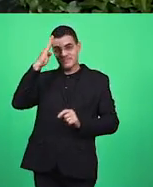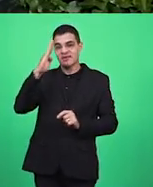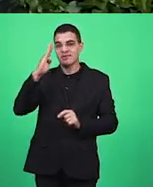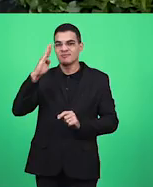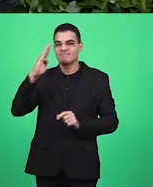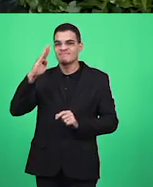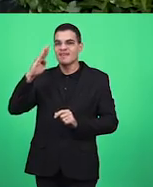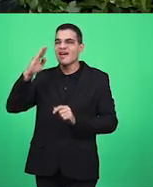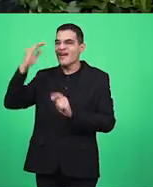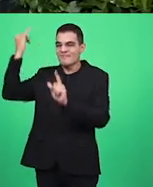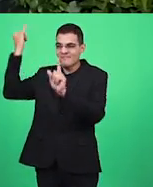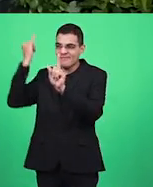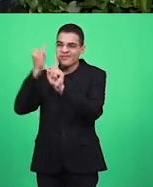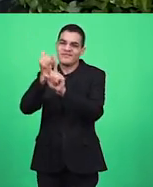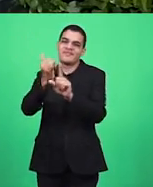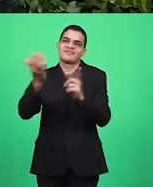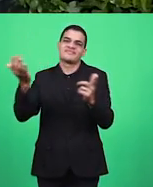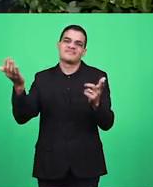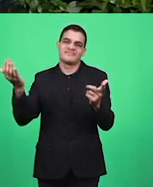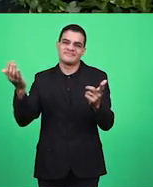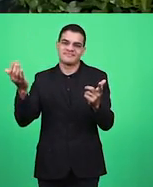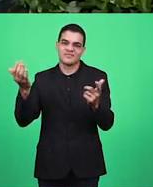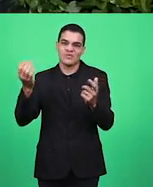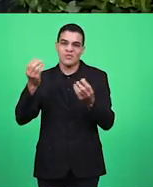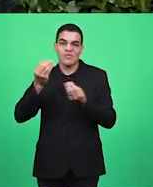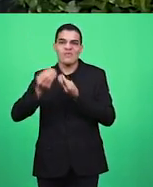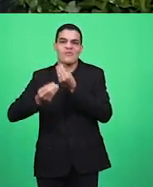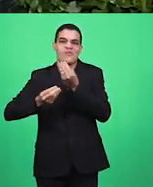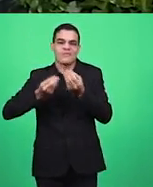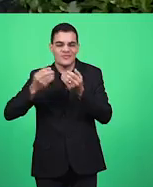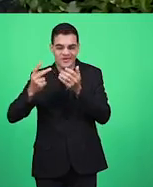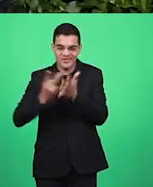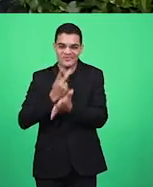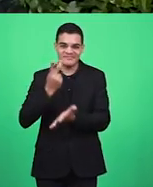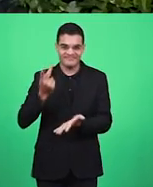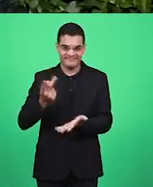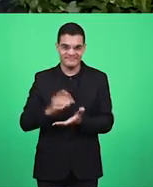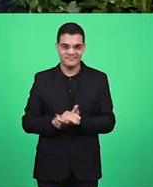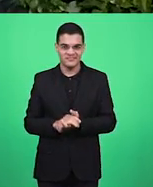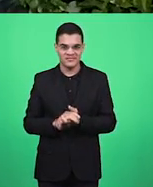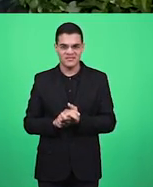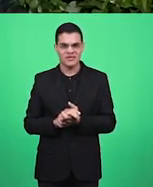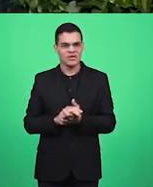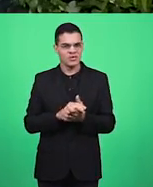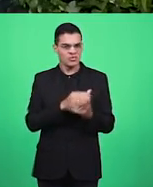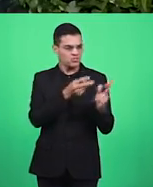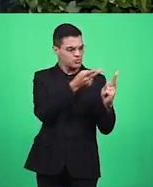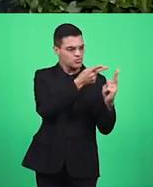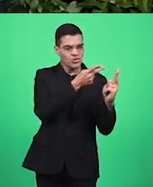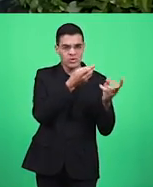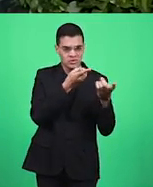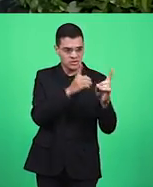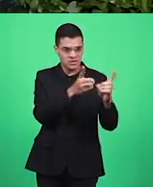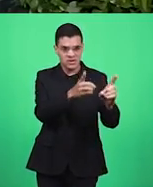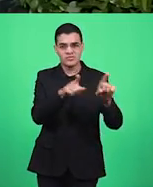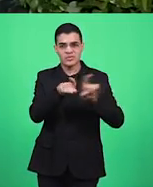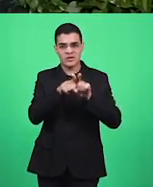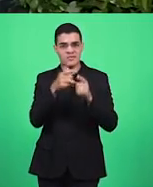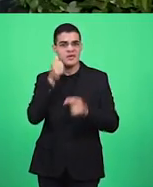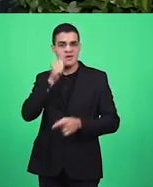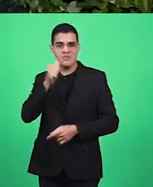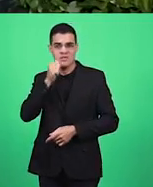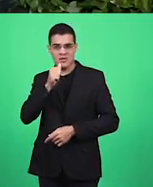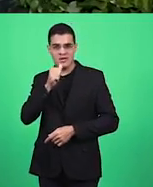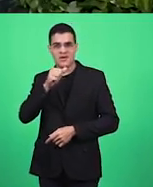после его смерти, это его воскресение. И посмотрите, возлюбленные, также Мария, как и